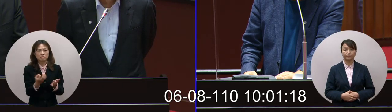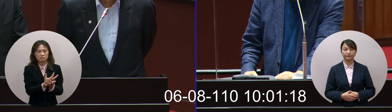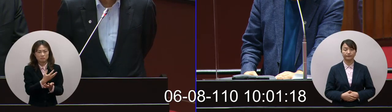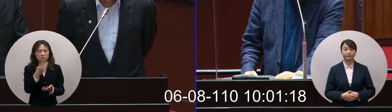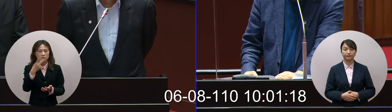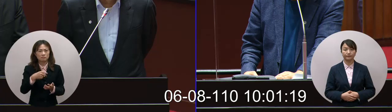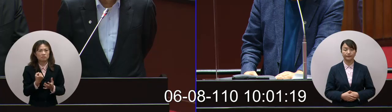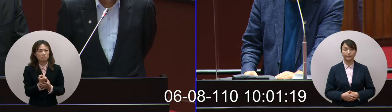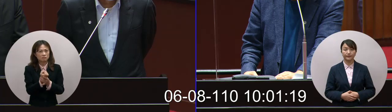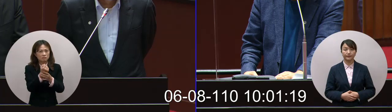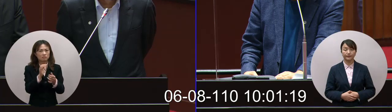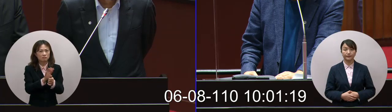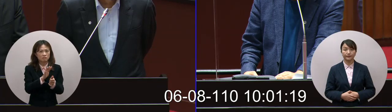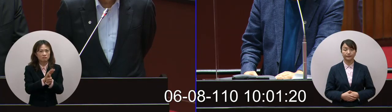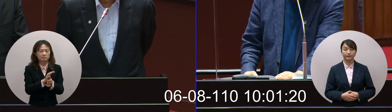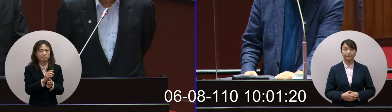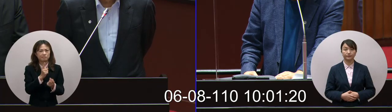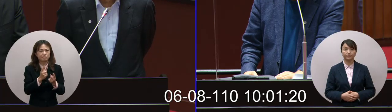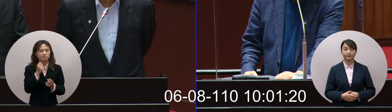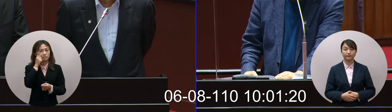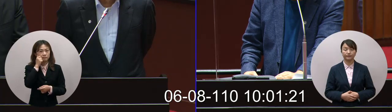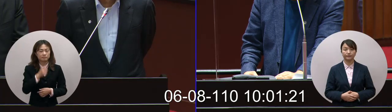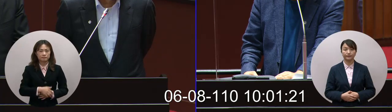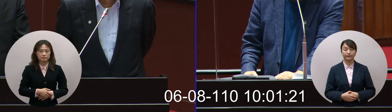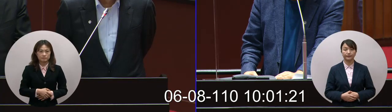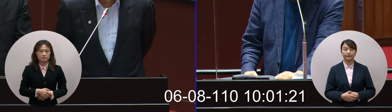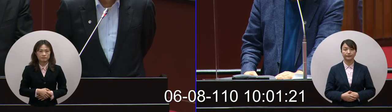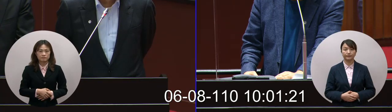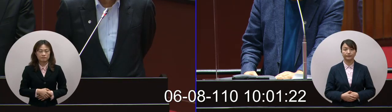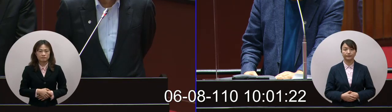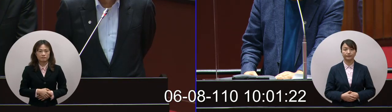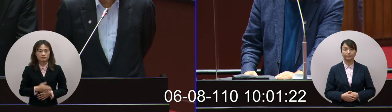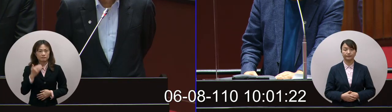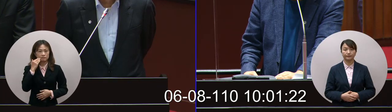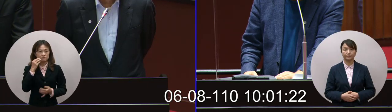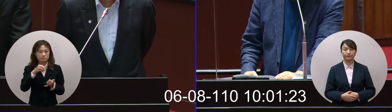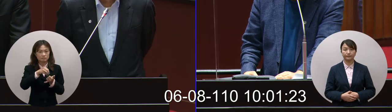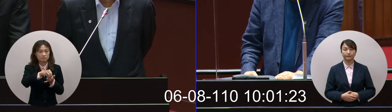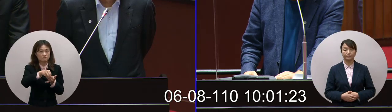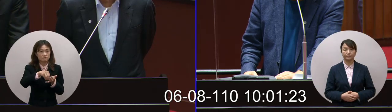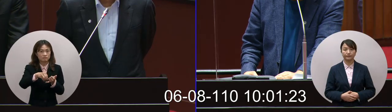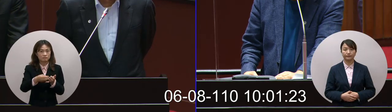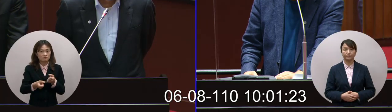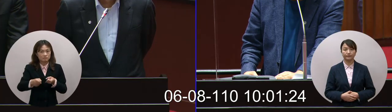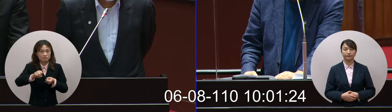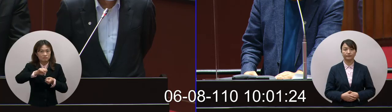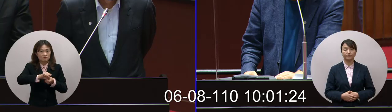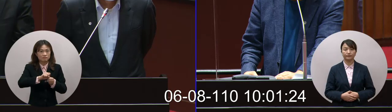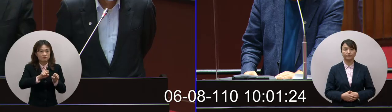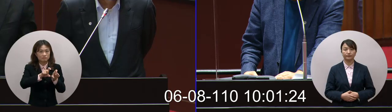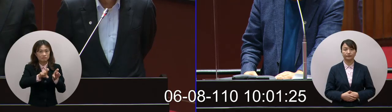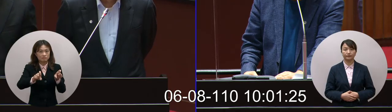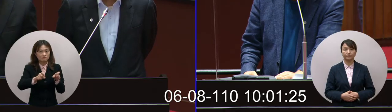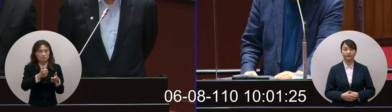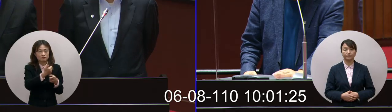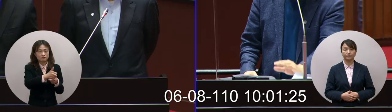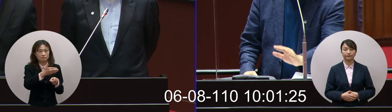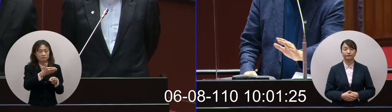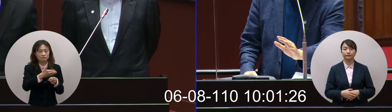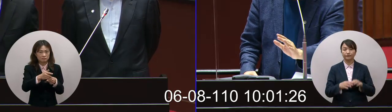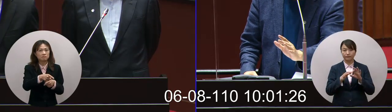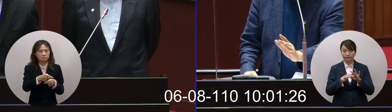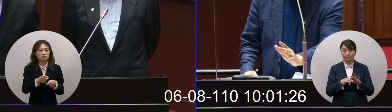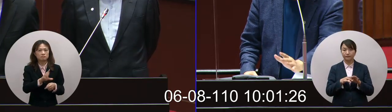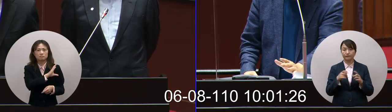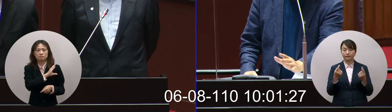上面也有相关的一个困难，好，所以在离岛里面加配哈疫苗哈，我想这是应该的。 所以